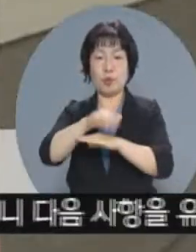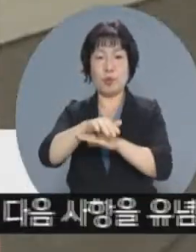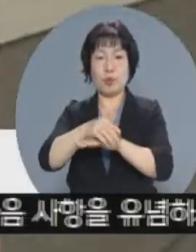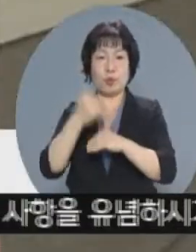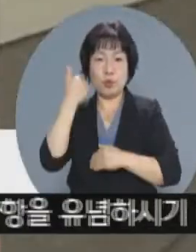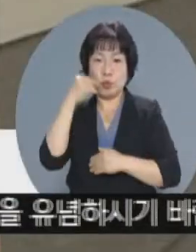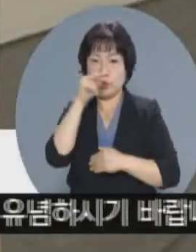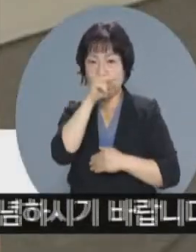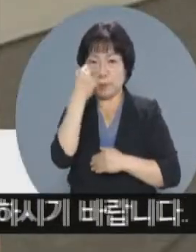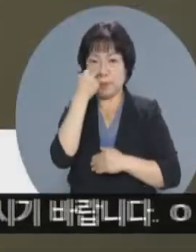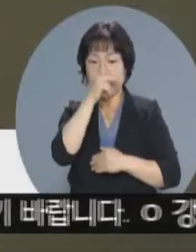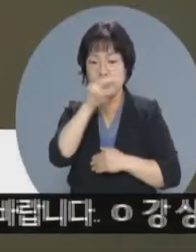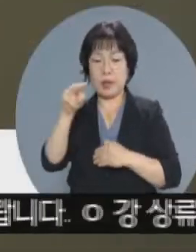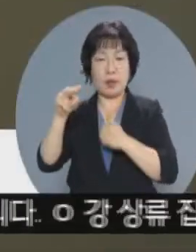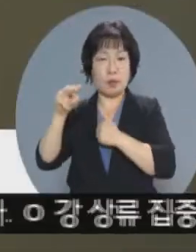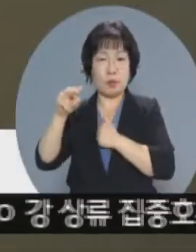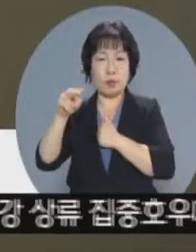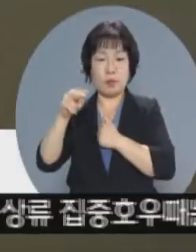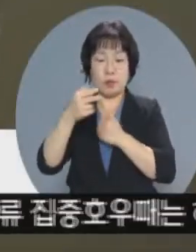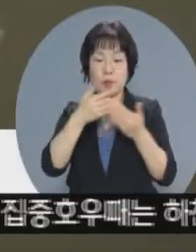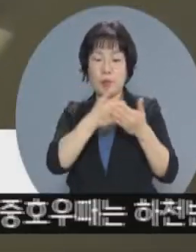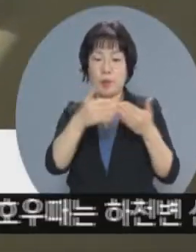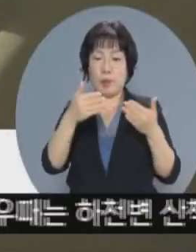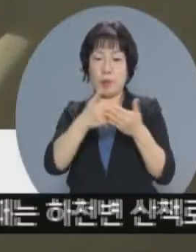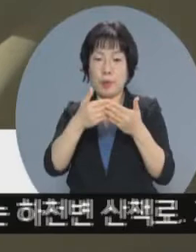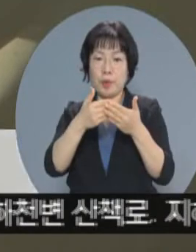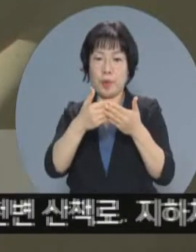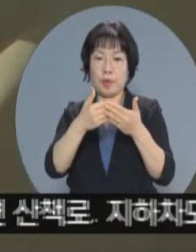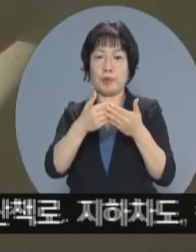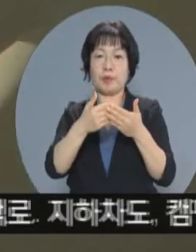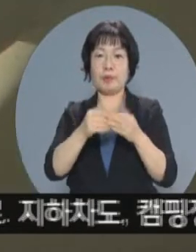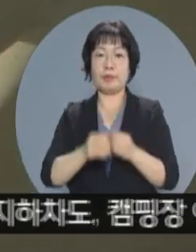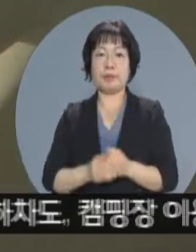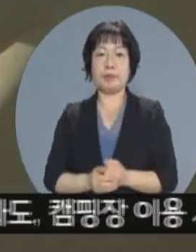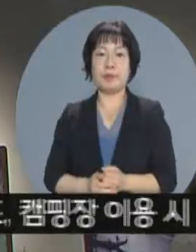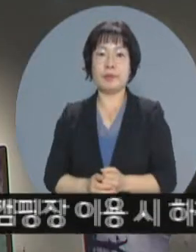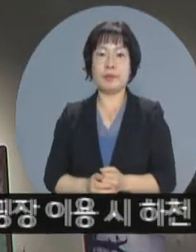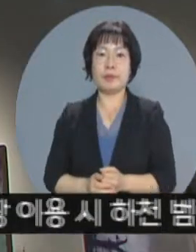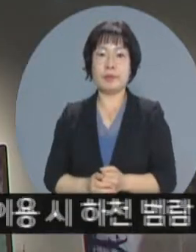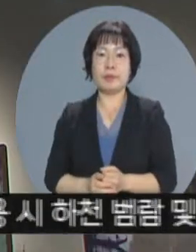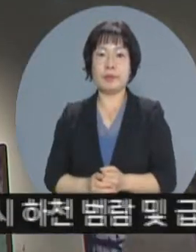누군가를 응시하며 자신만의 자존감을 표현한 최수황 작가의 게이즈.